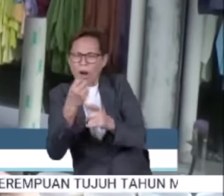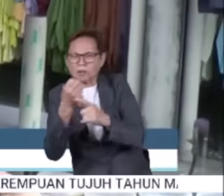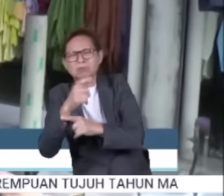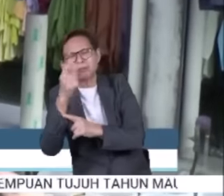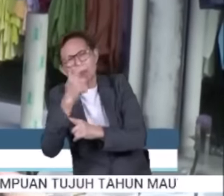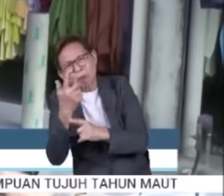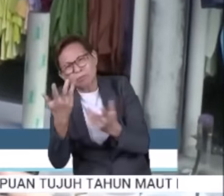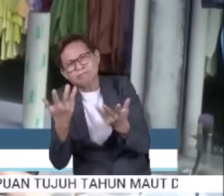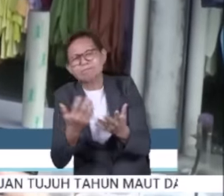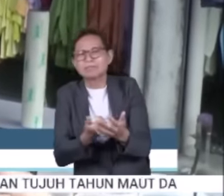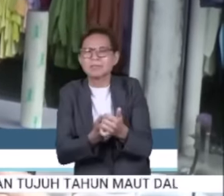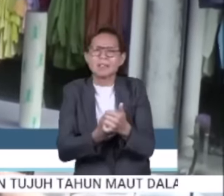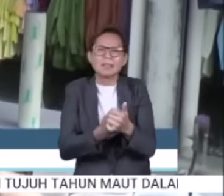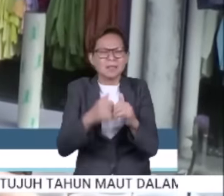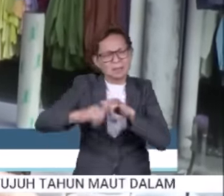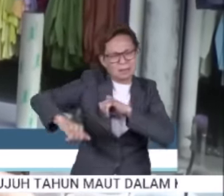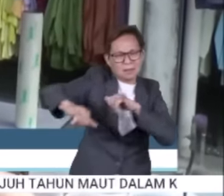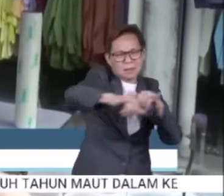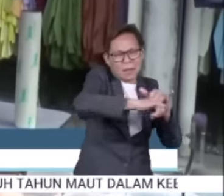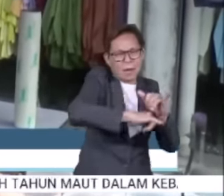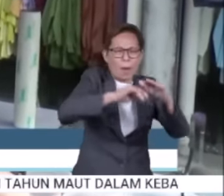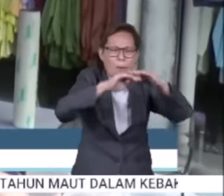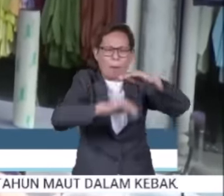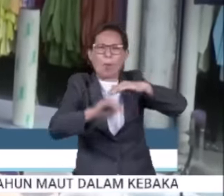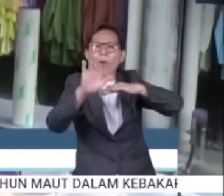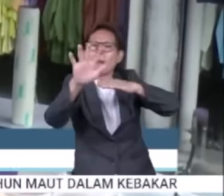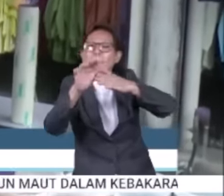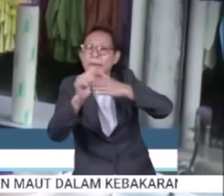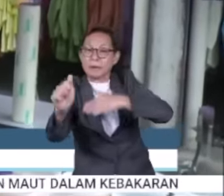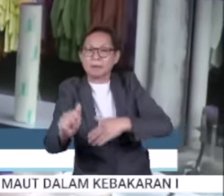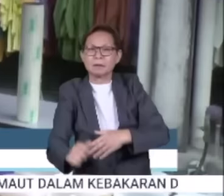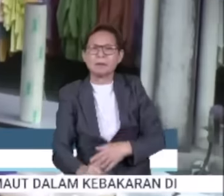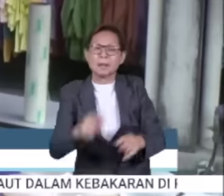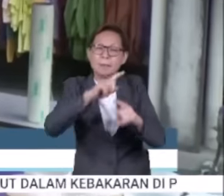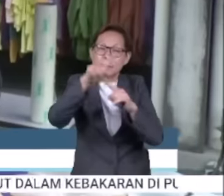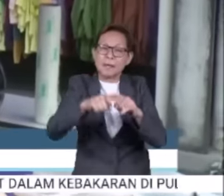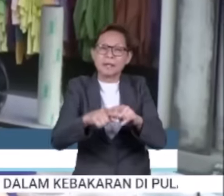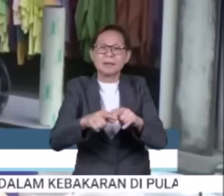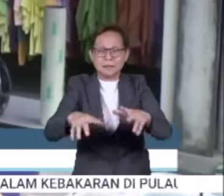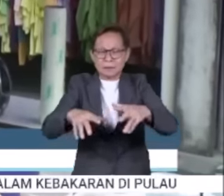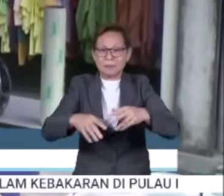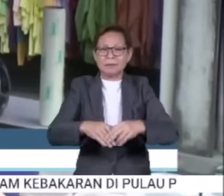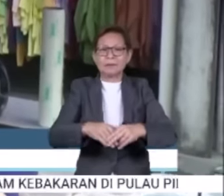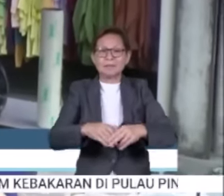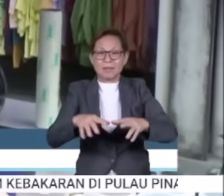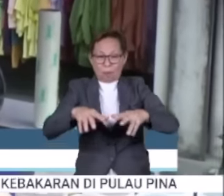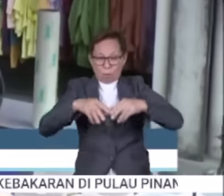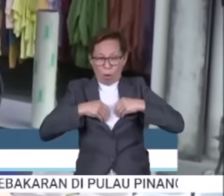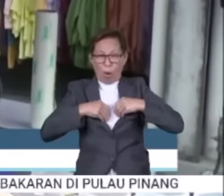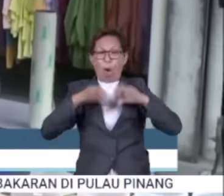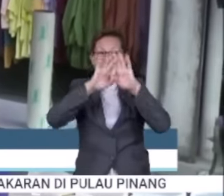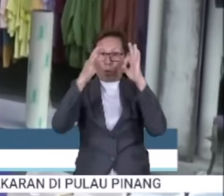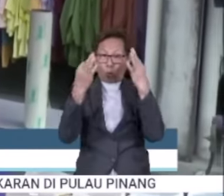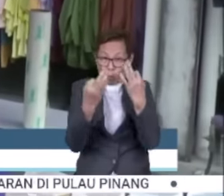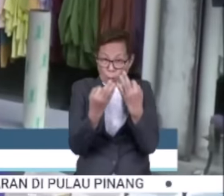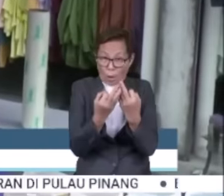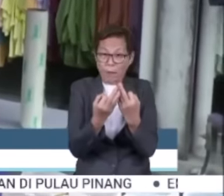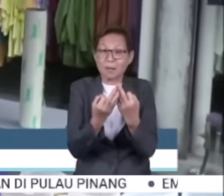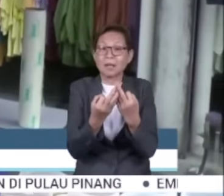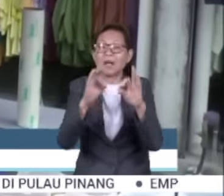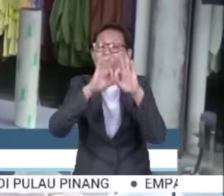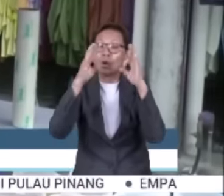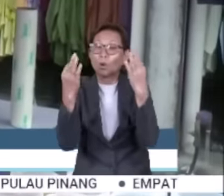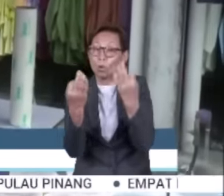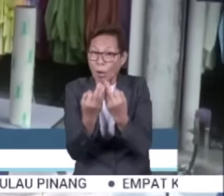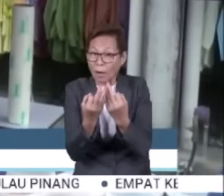harga rahmah tu kita standardize kan bawah RM5. So bila kita sahut cabaran keluarga rahmah tu, so kita